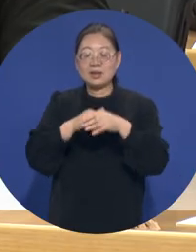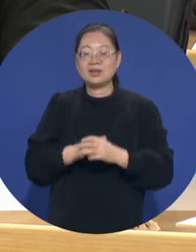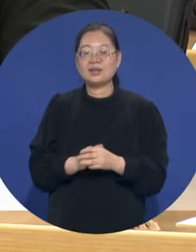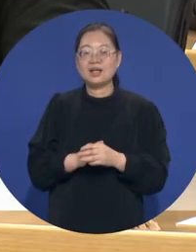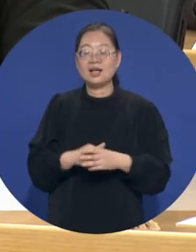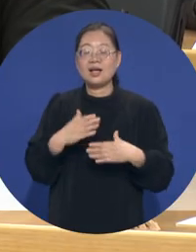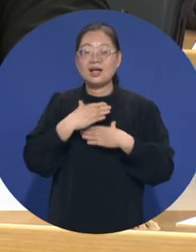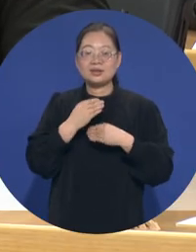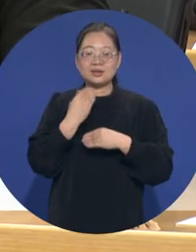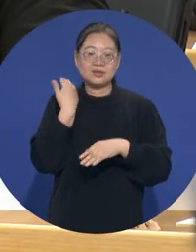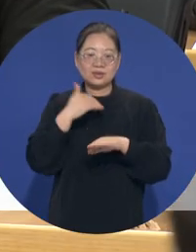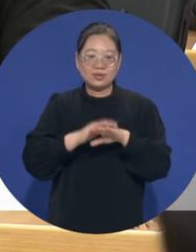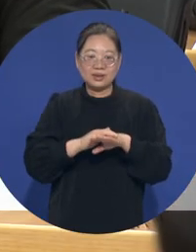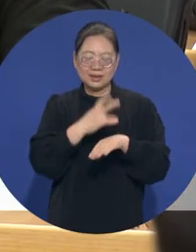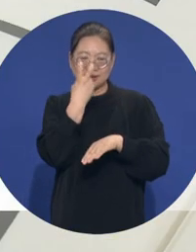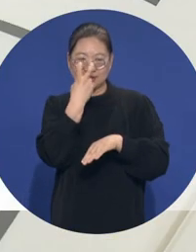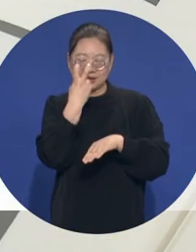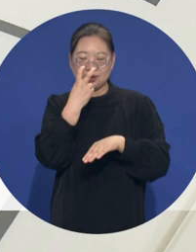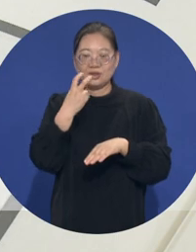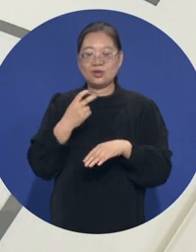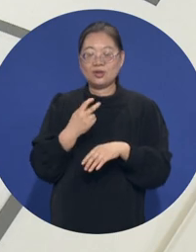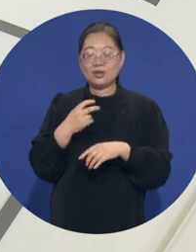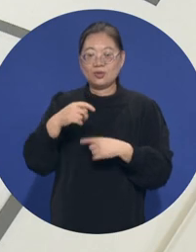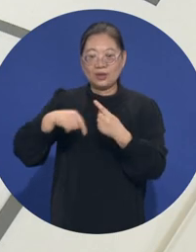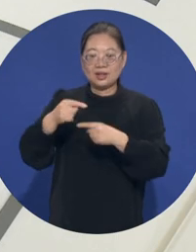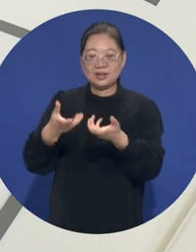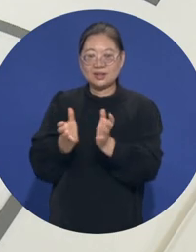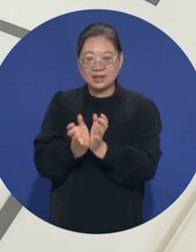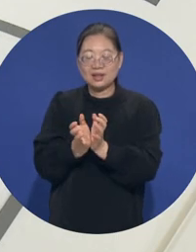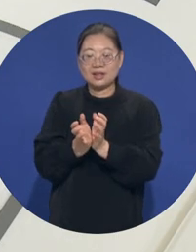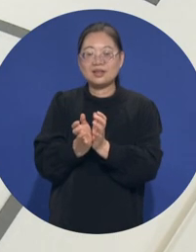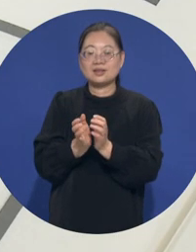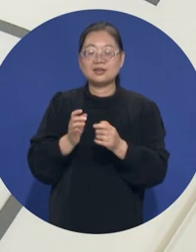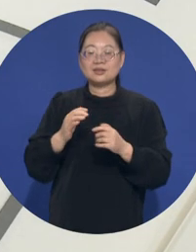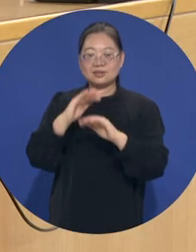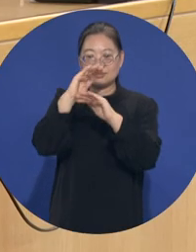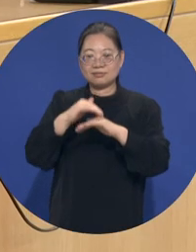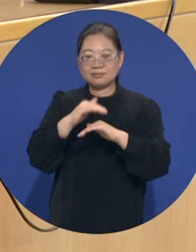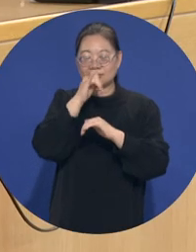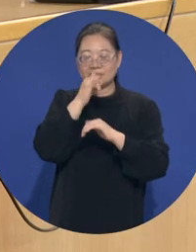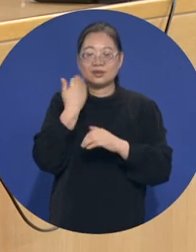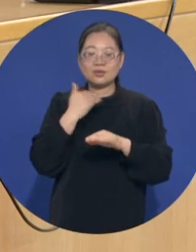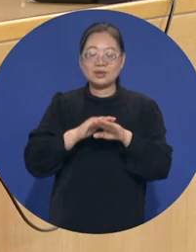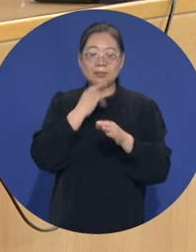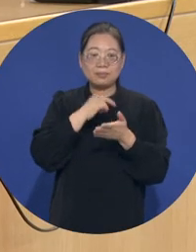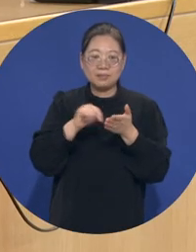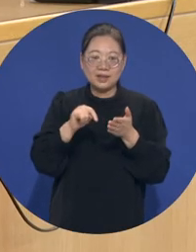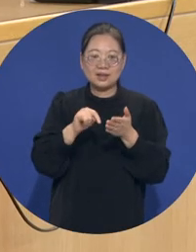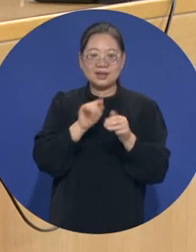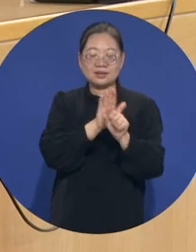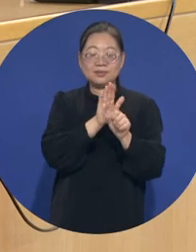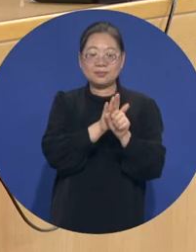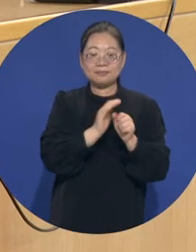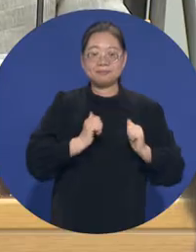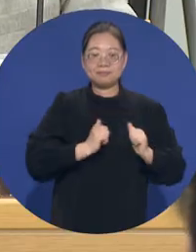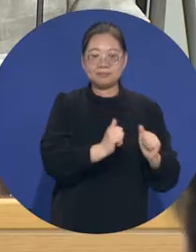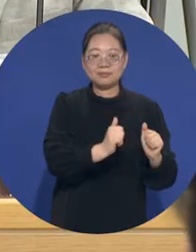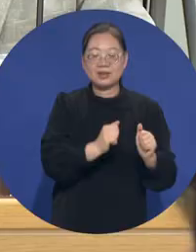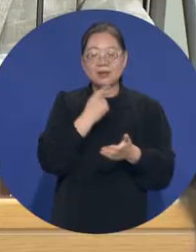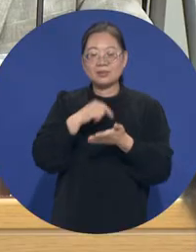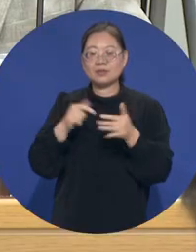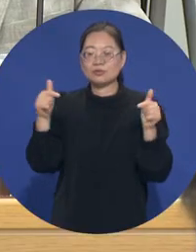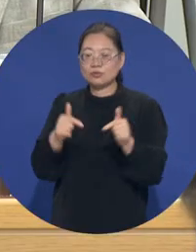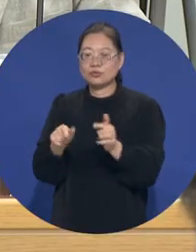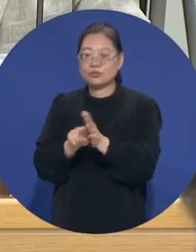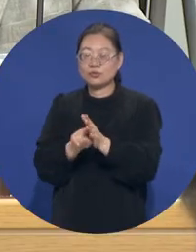운동과 안전전세 관리단을 운영하겠다는 것이 주요 내용입니다. 그동안 전세 피해 지원에 총력을 다했다면 피해